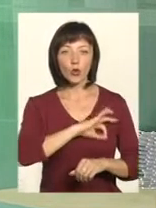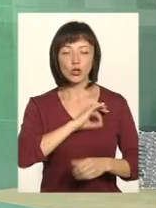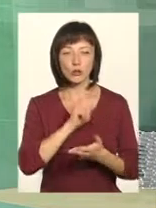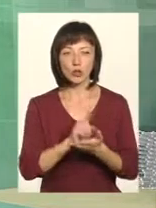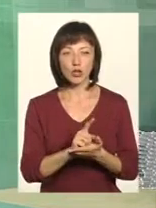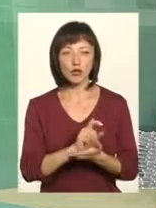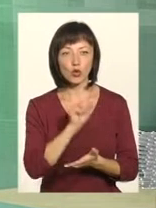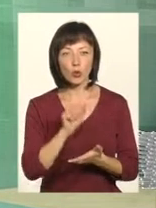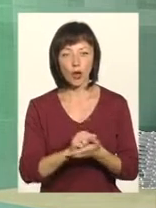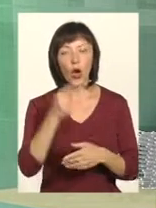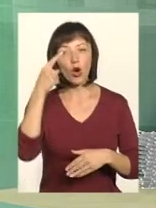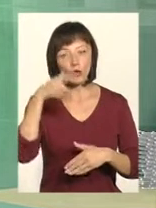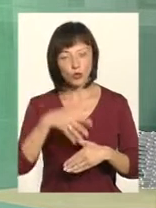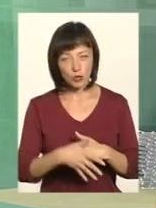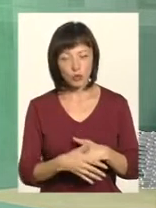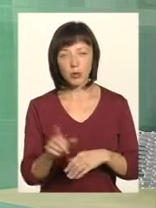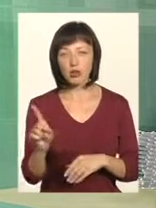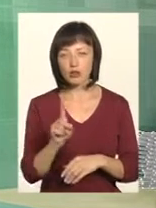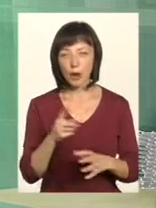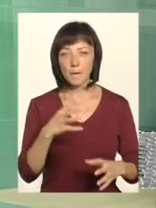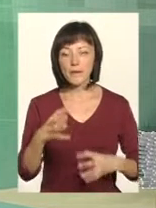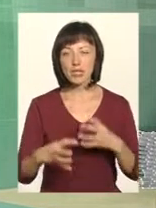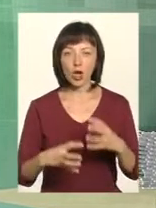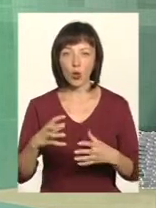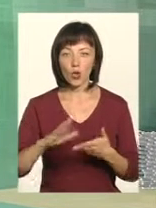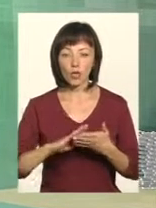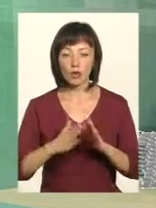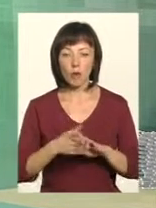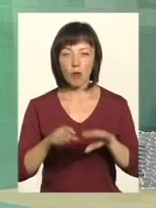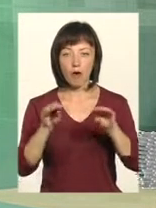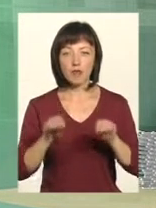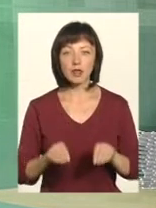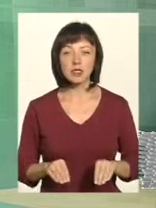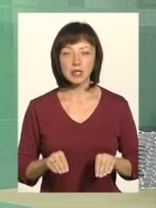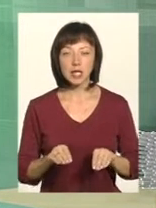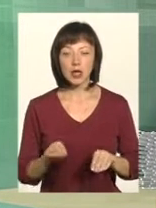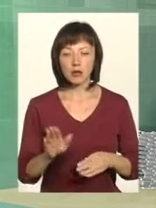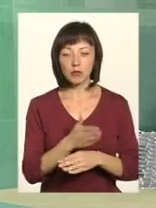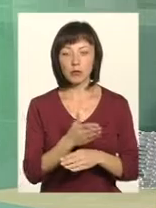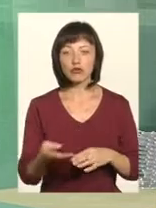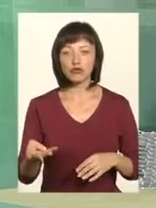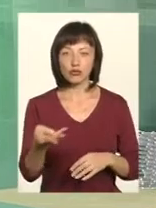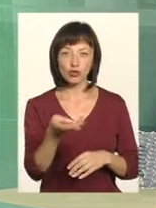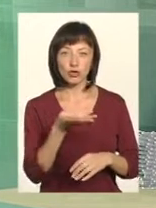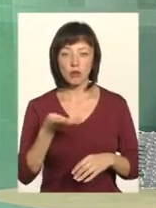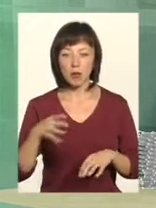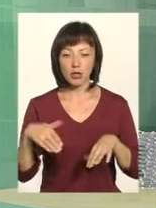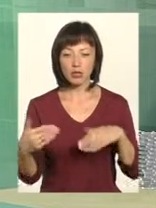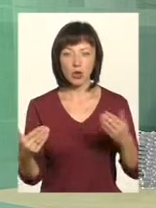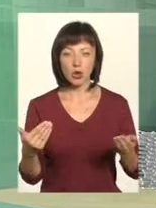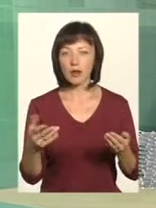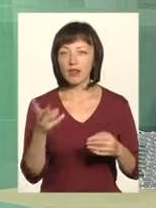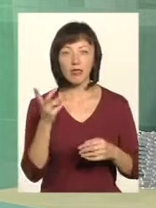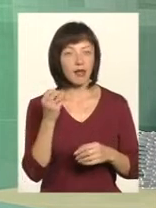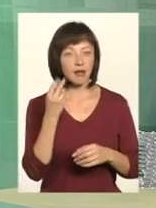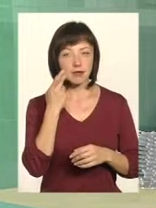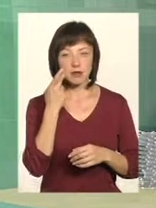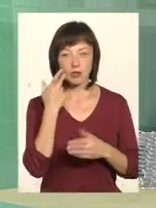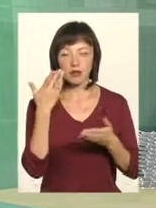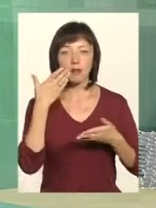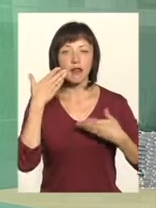документа. Розумію, що міжнародні домовленості, а тим більше між чотирма сторонами, не завжди